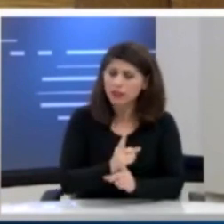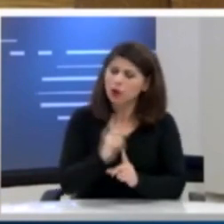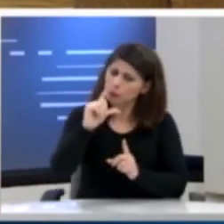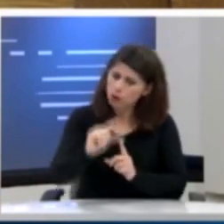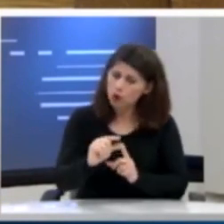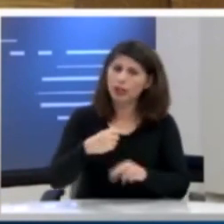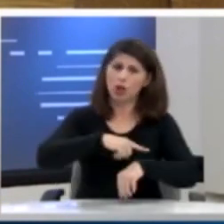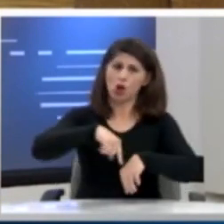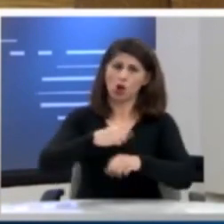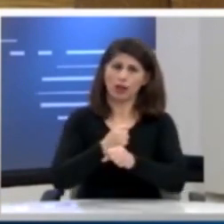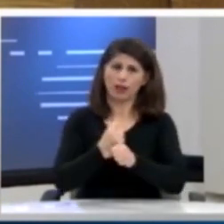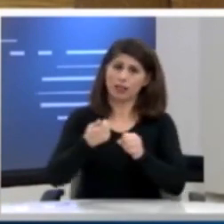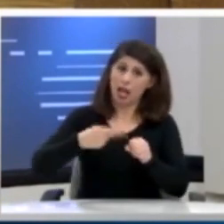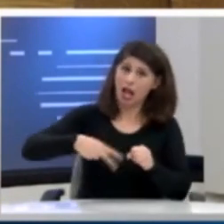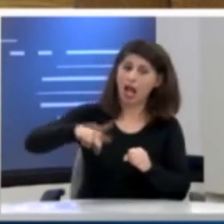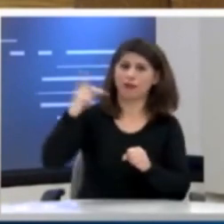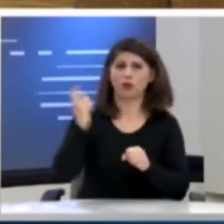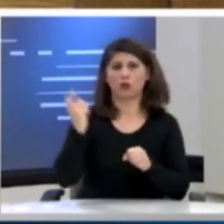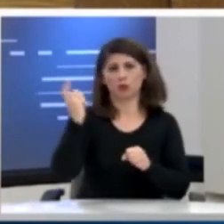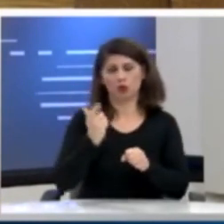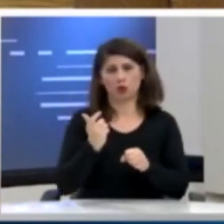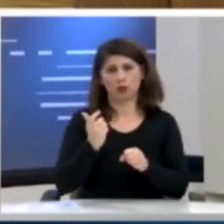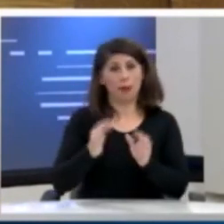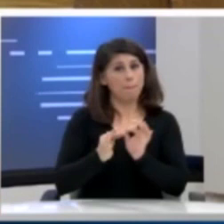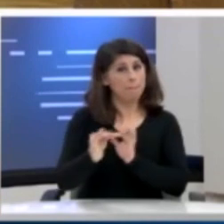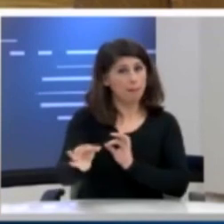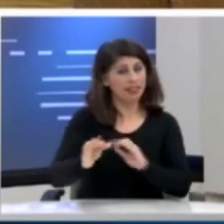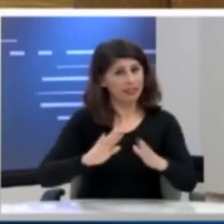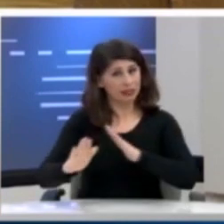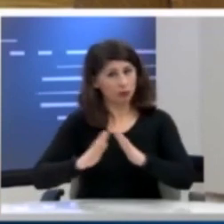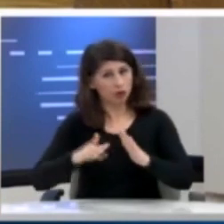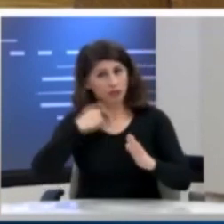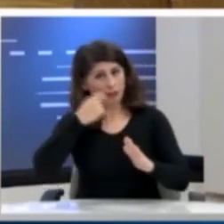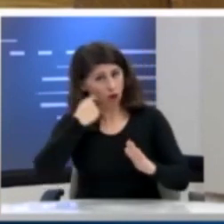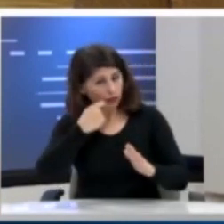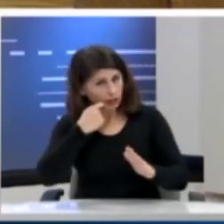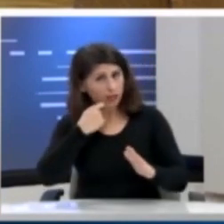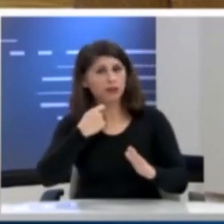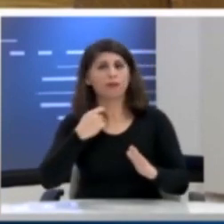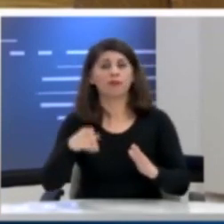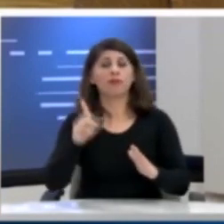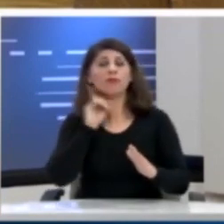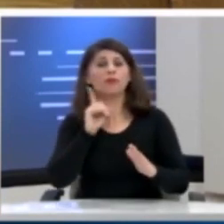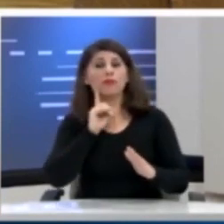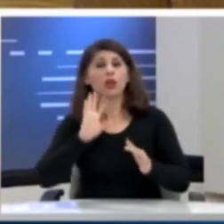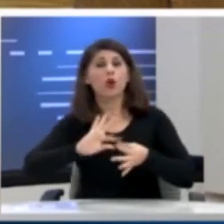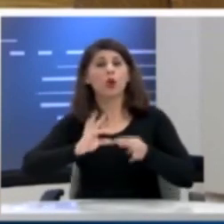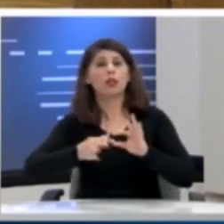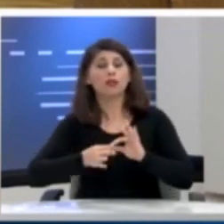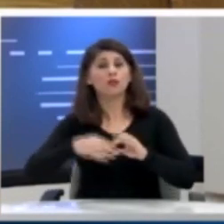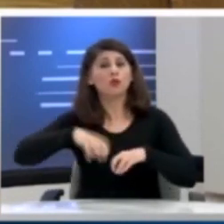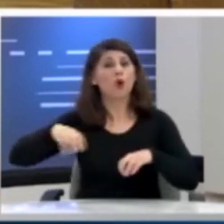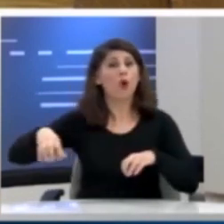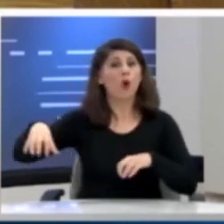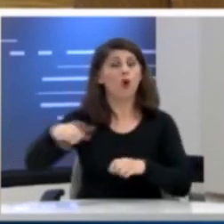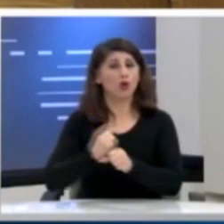ώρες εργασίας, αυξήσεις στους μισθούς, μέτρα για την προστασία της μητρότητας, του γυναικείου οργανισμού στο